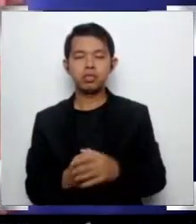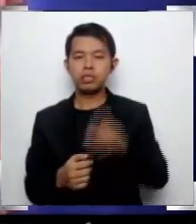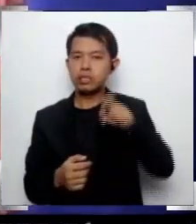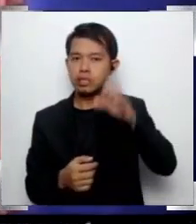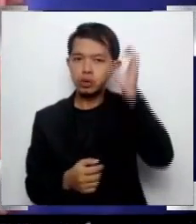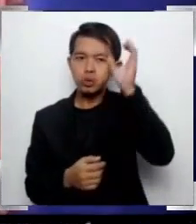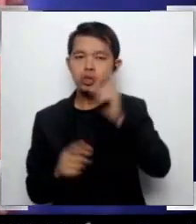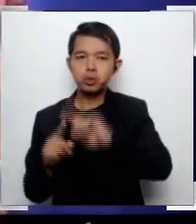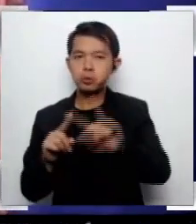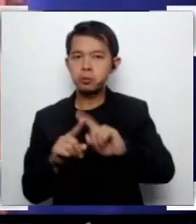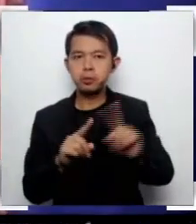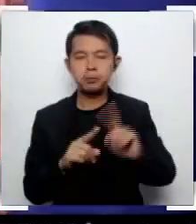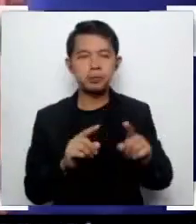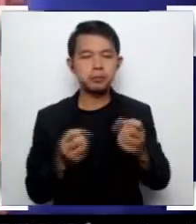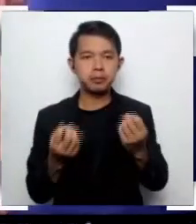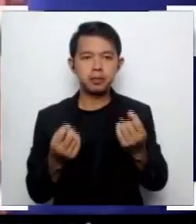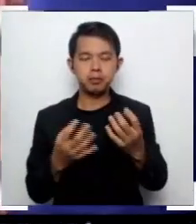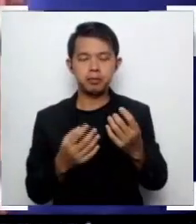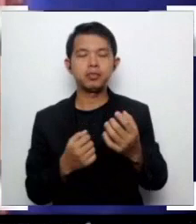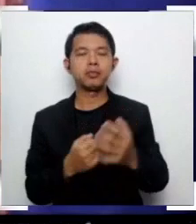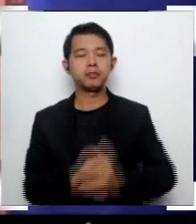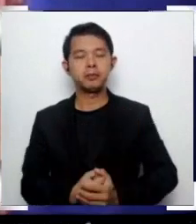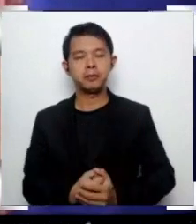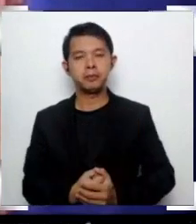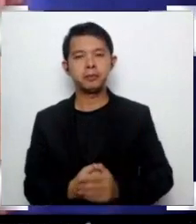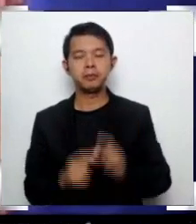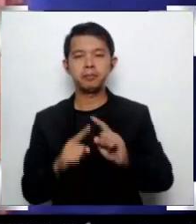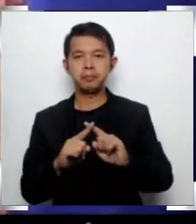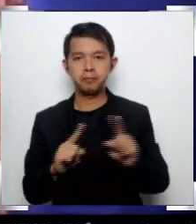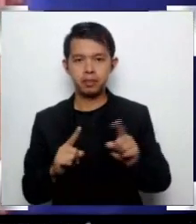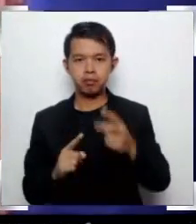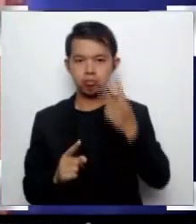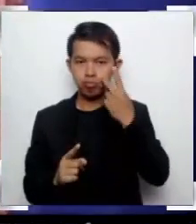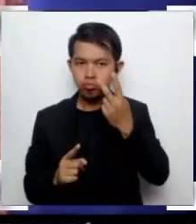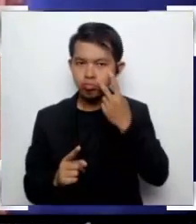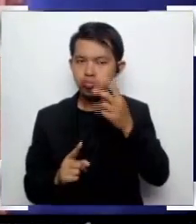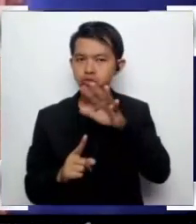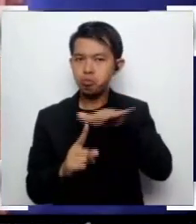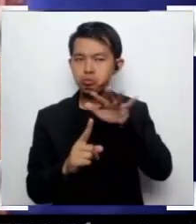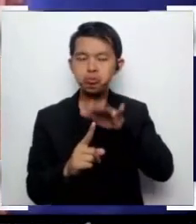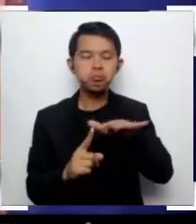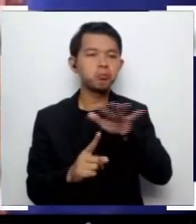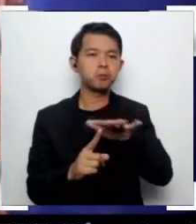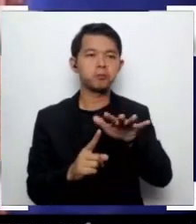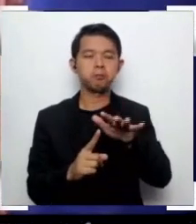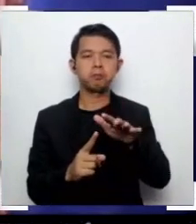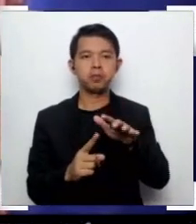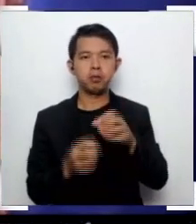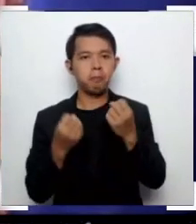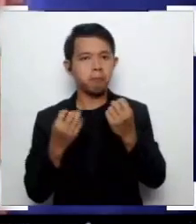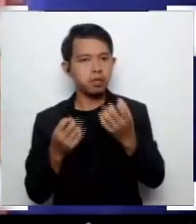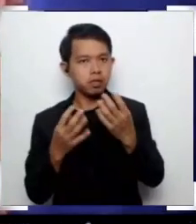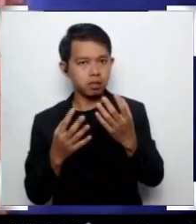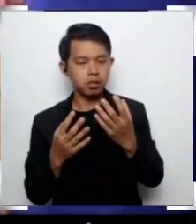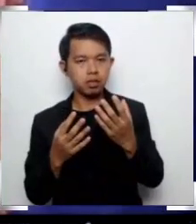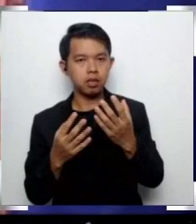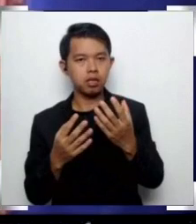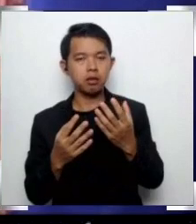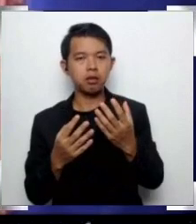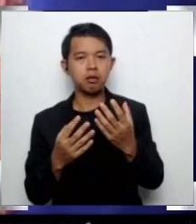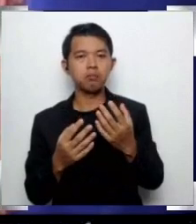suppose, will be considered. But mukhang nakikita po naman natin maraming favorable circumstances